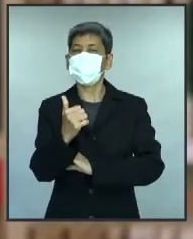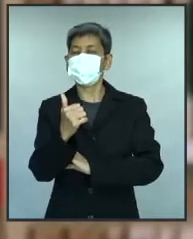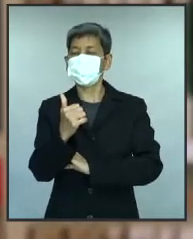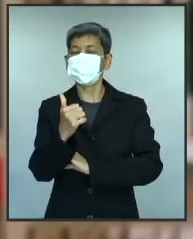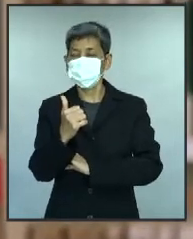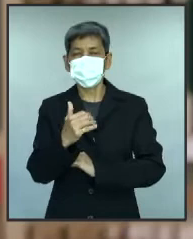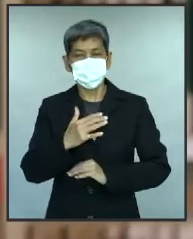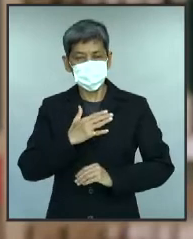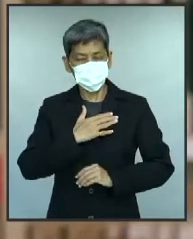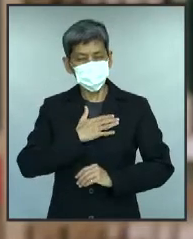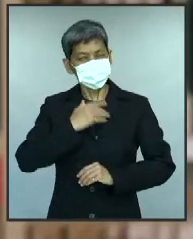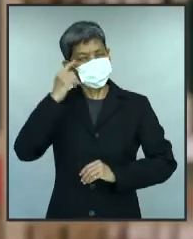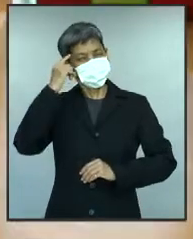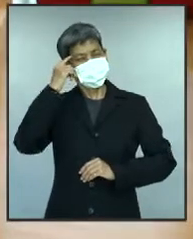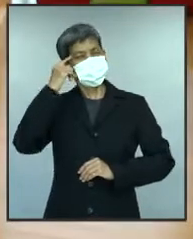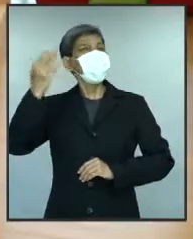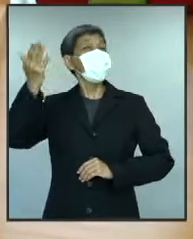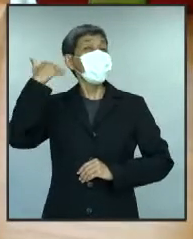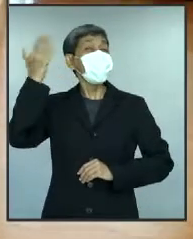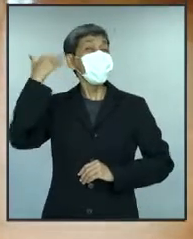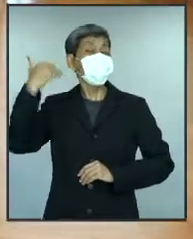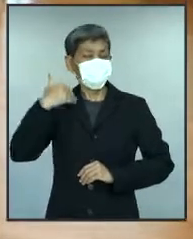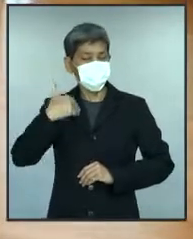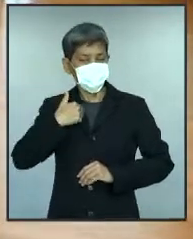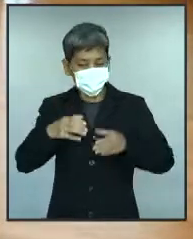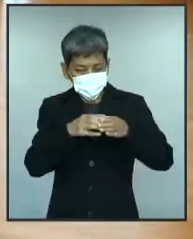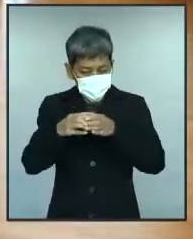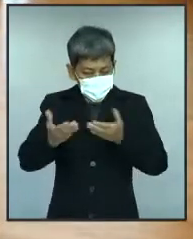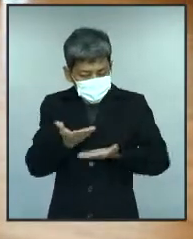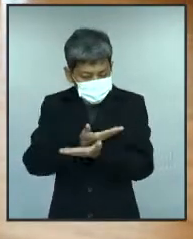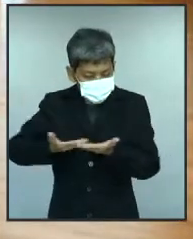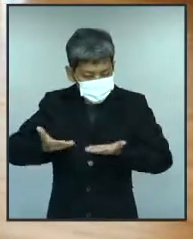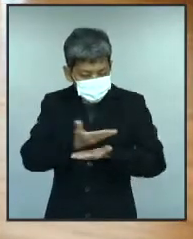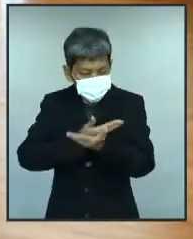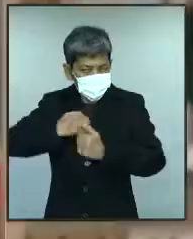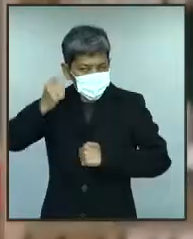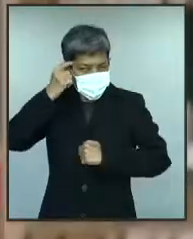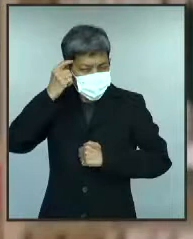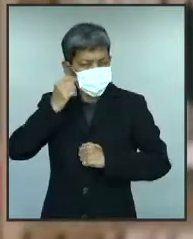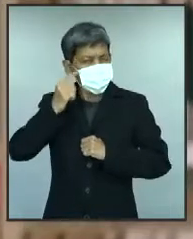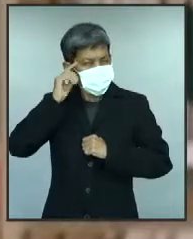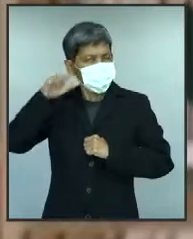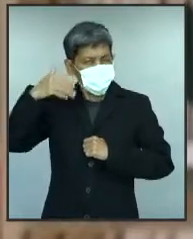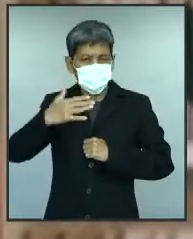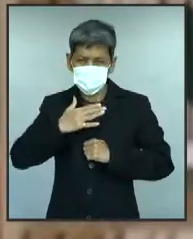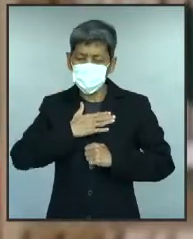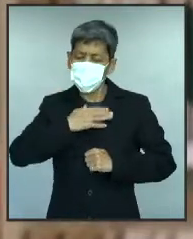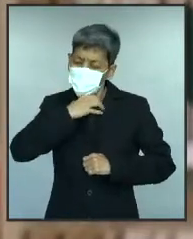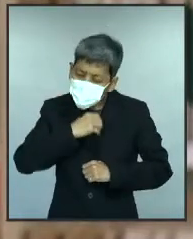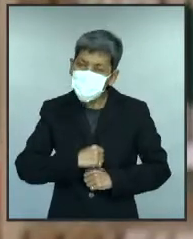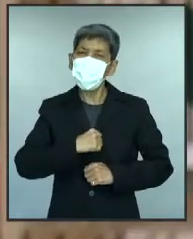การนะครับแล้วเราก็มองว่าตอนนั้นเองนะครับที่คุยกันในทีมนะฮะเราก็มองกันว่าเอ้ยวันหนึ่งเราก็ต้อง